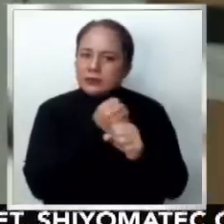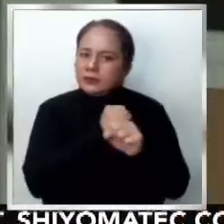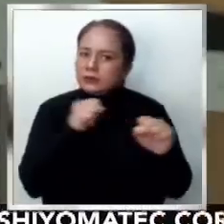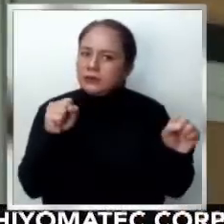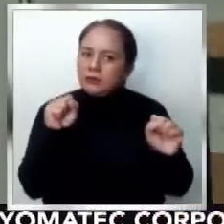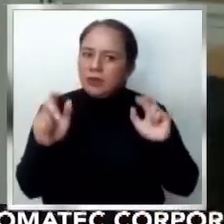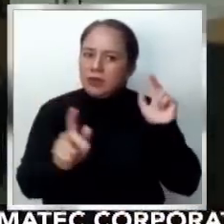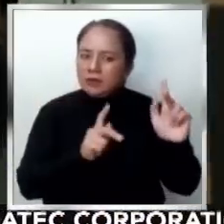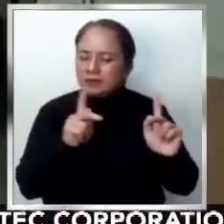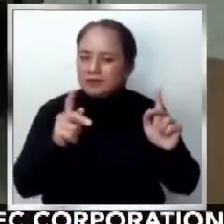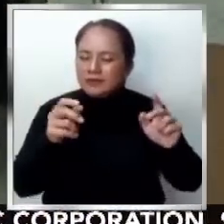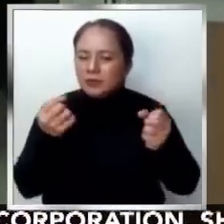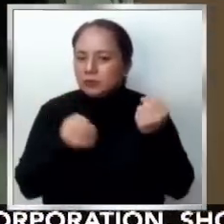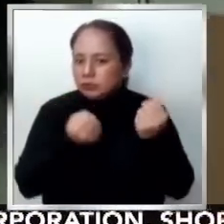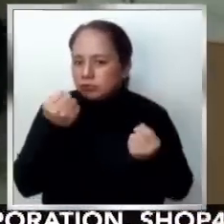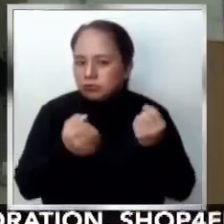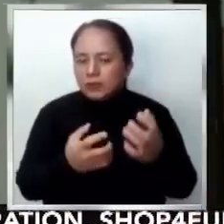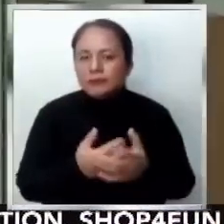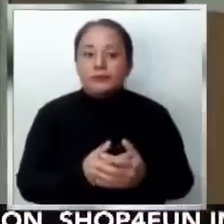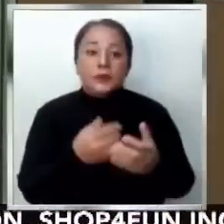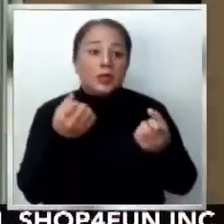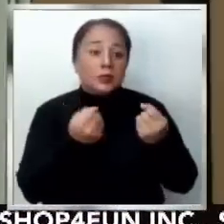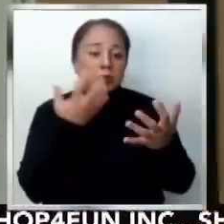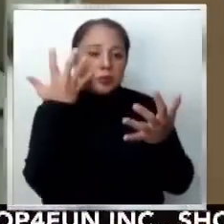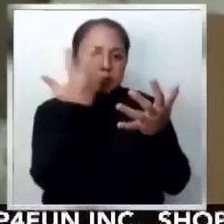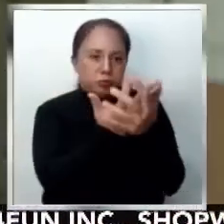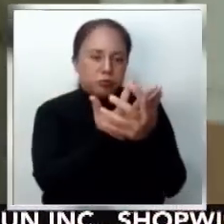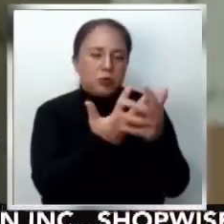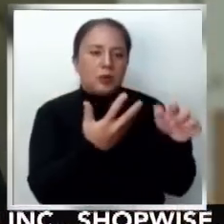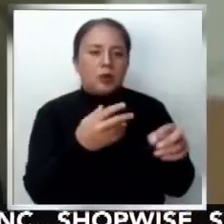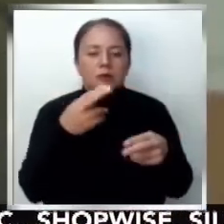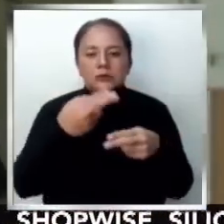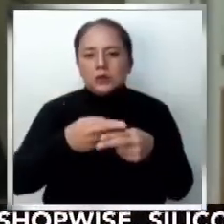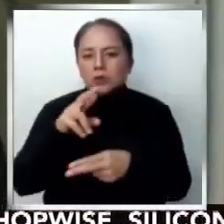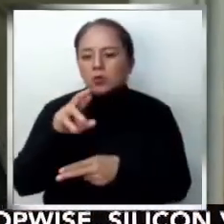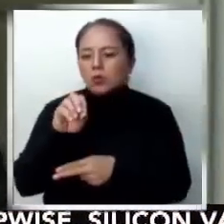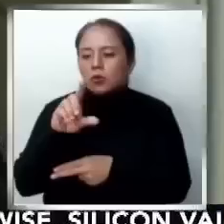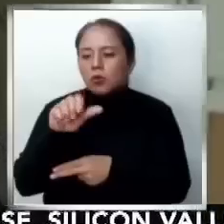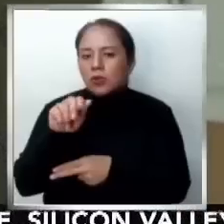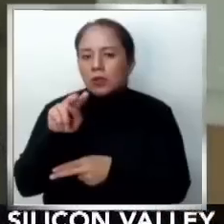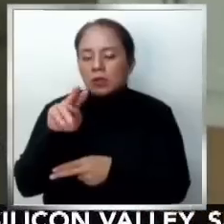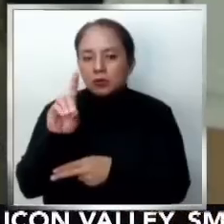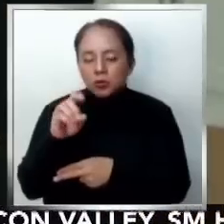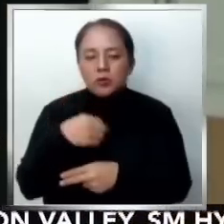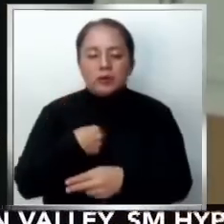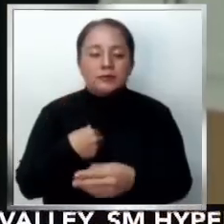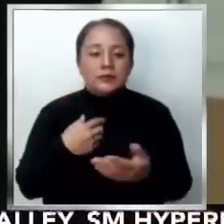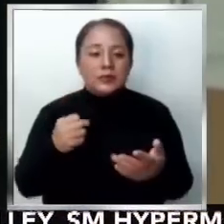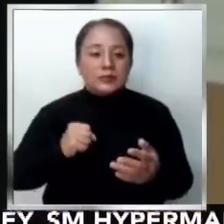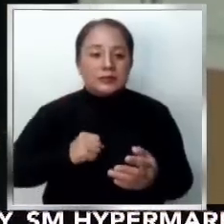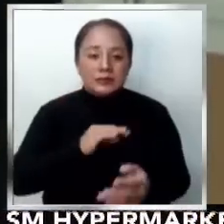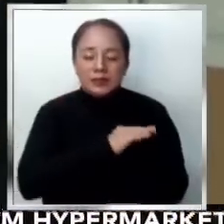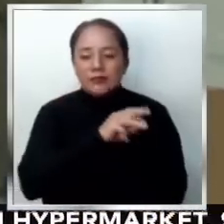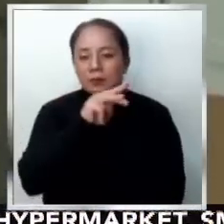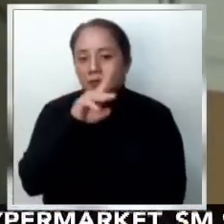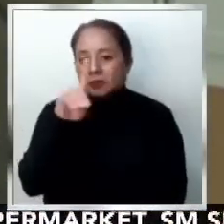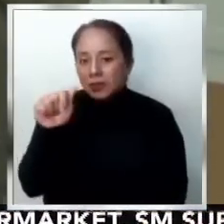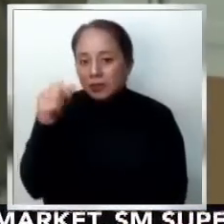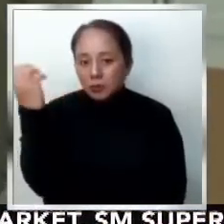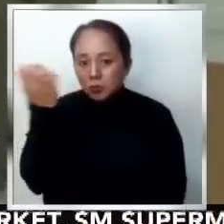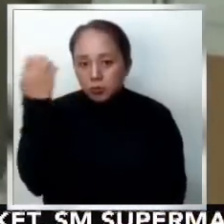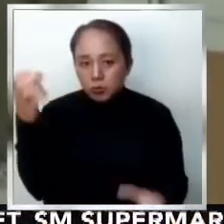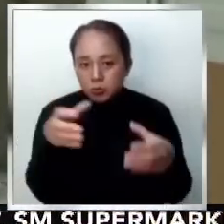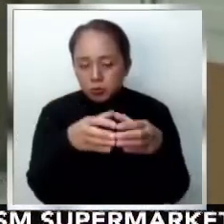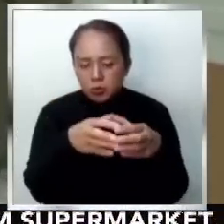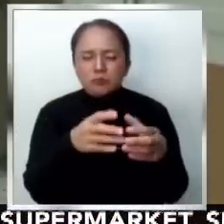motorista. Ikinulong ang driver ng forklift na si Rolando Liarena, tauhan ng MMDA Emergency Group. Sinubukan namin siyang kunan ng